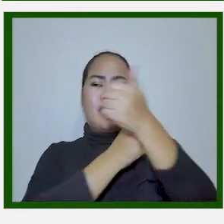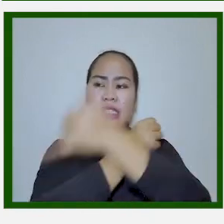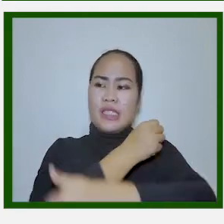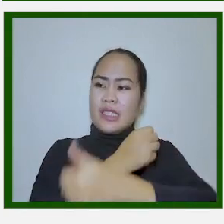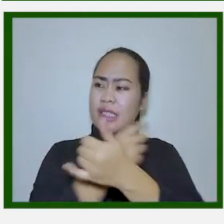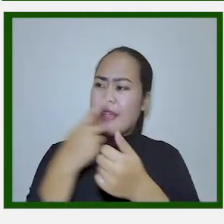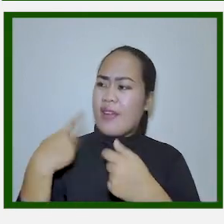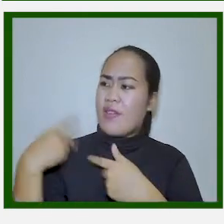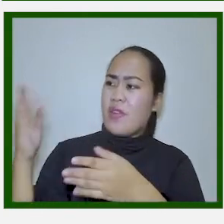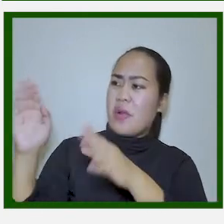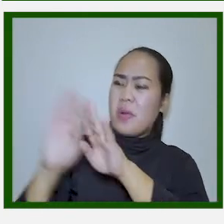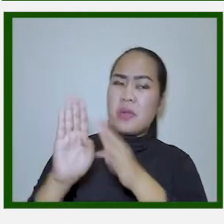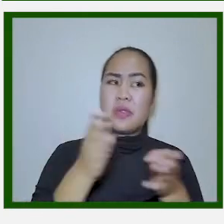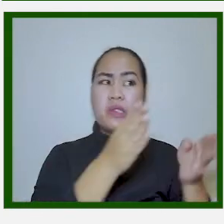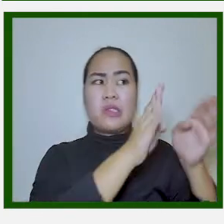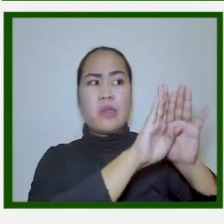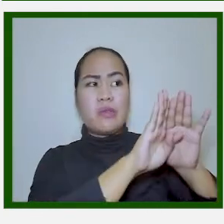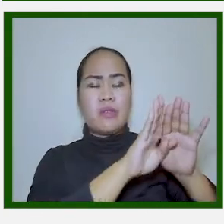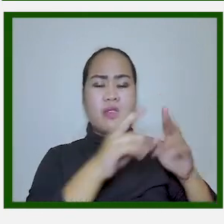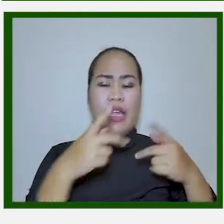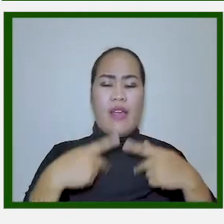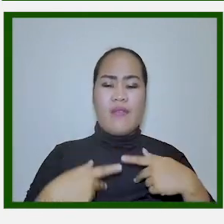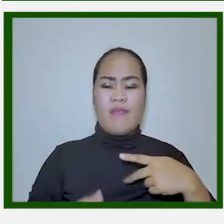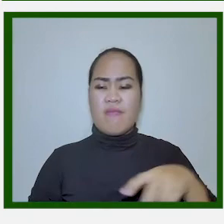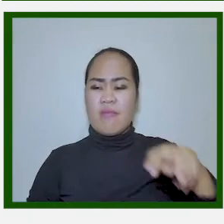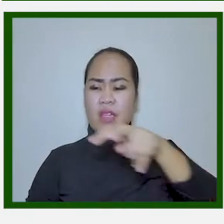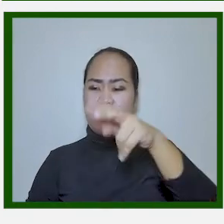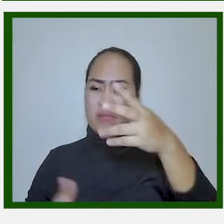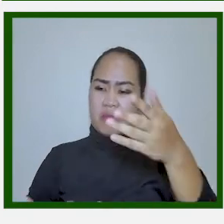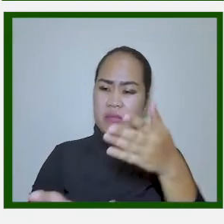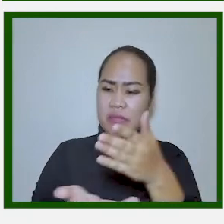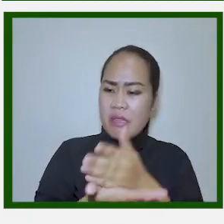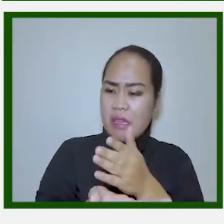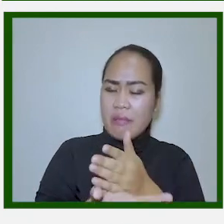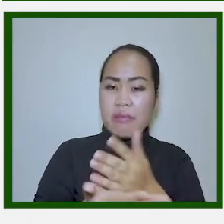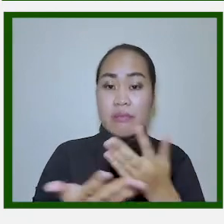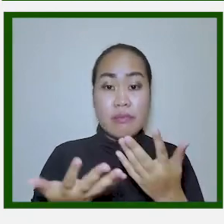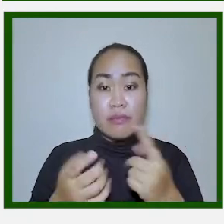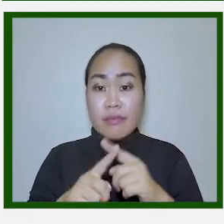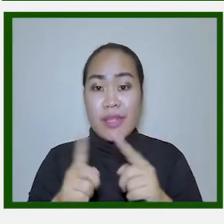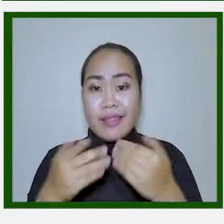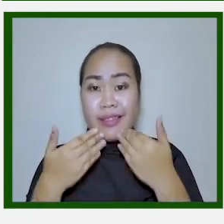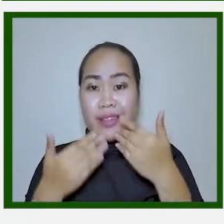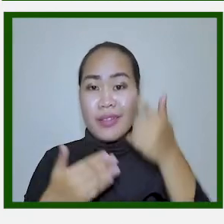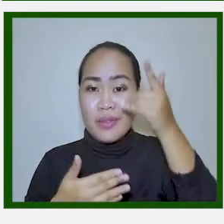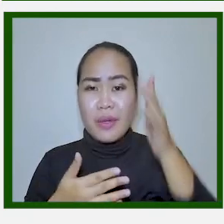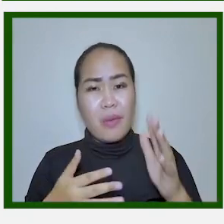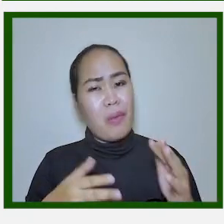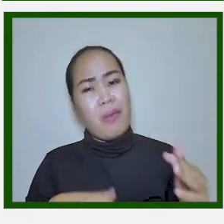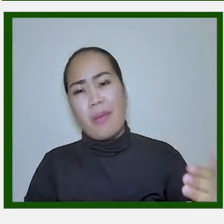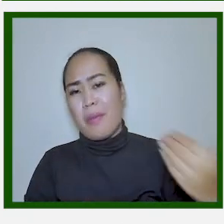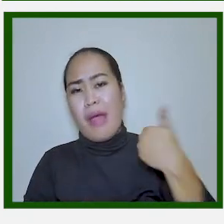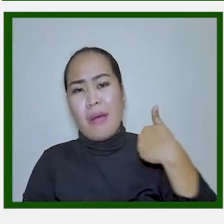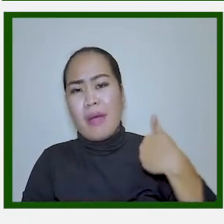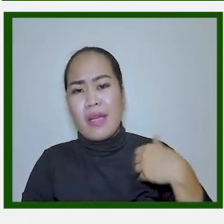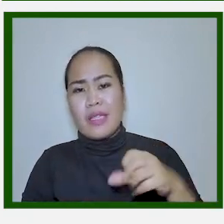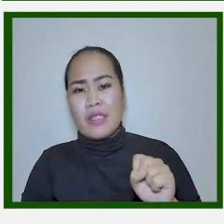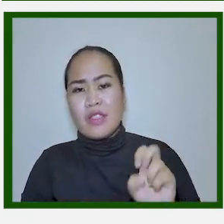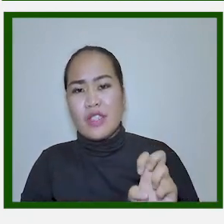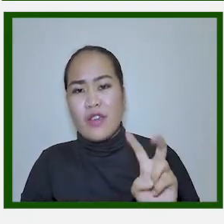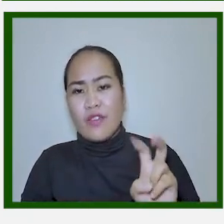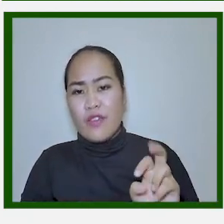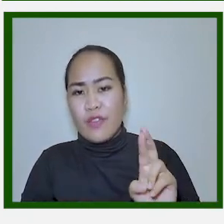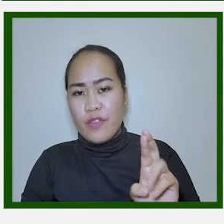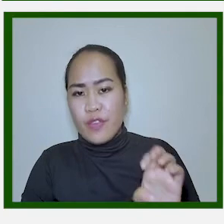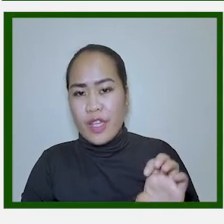no, wala naman po tayo talagang naririnig na yung severe, no, severe cases na or talagang pumapanaw dahil dito sa